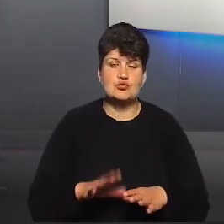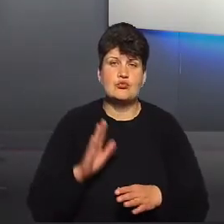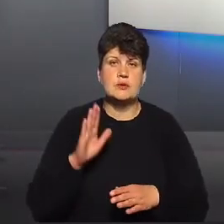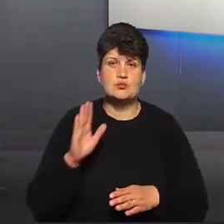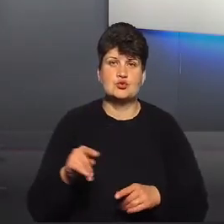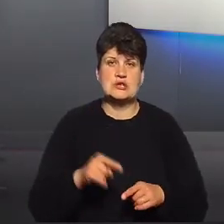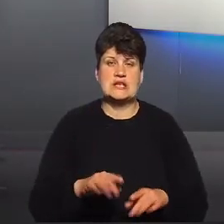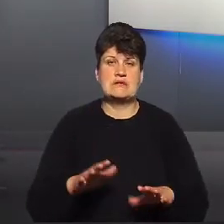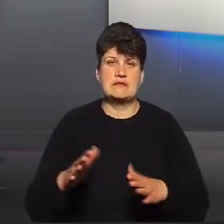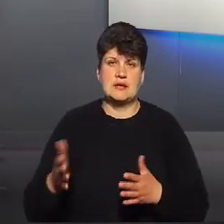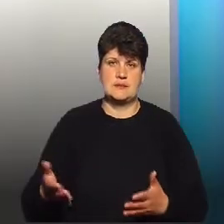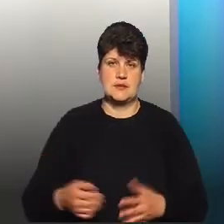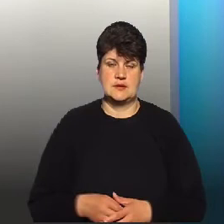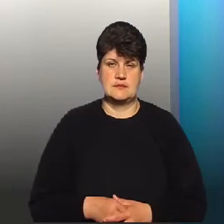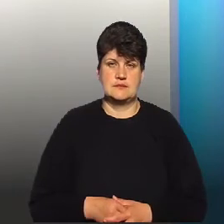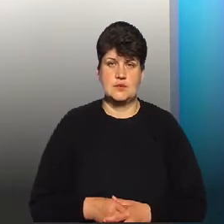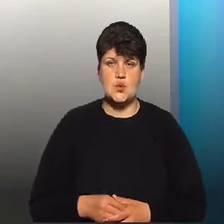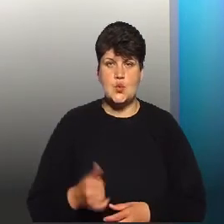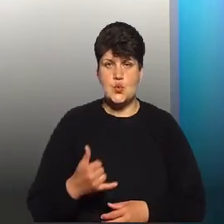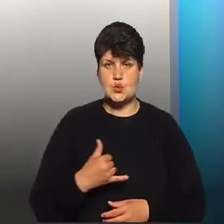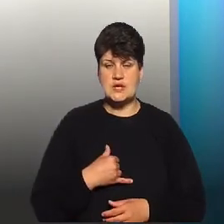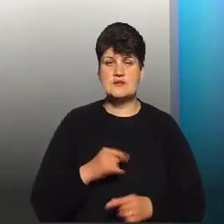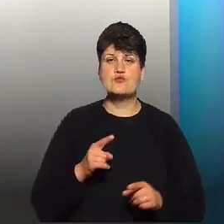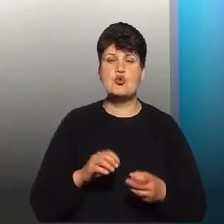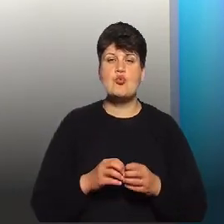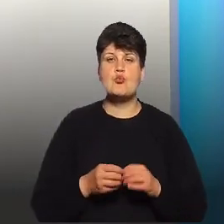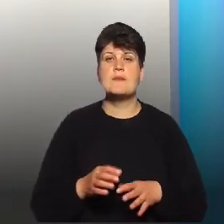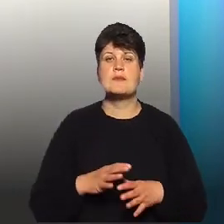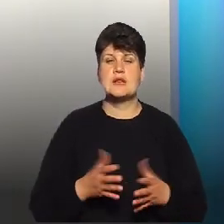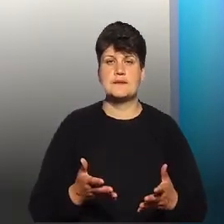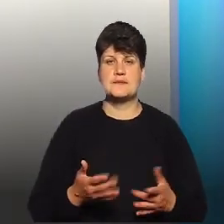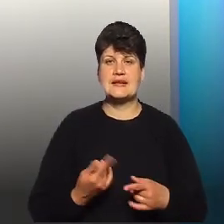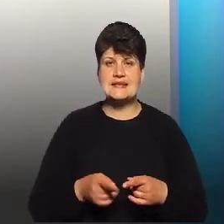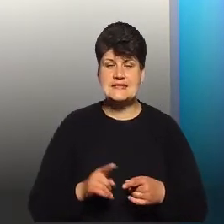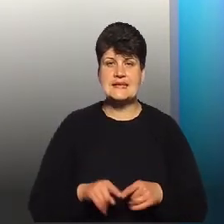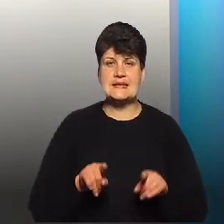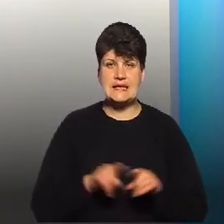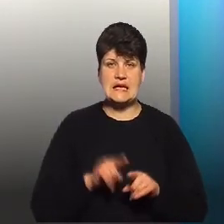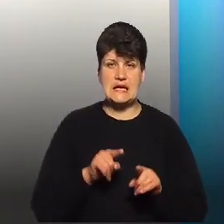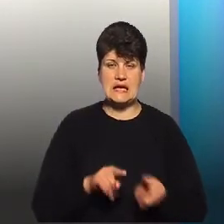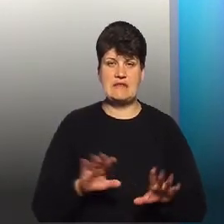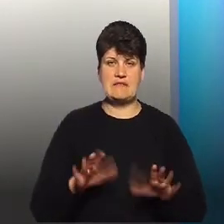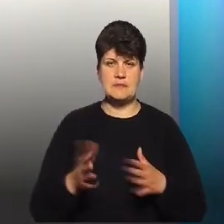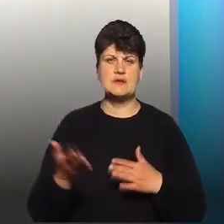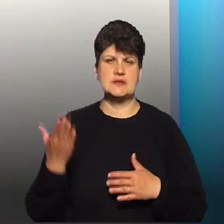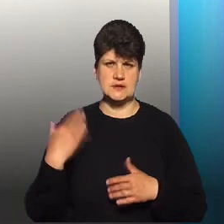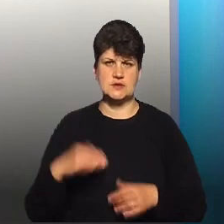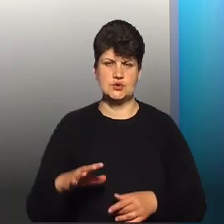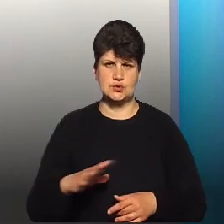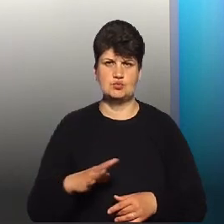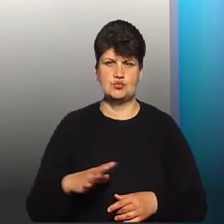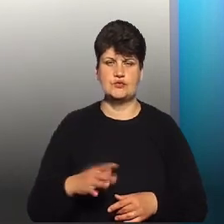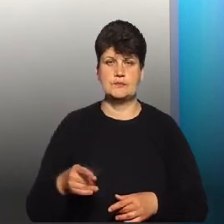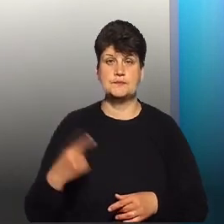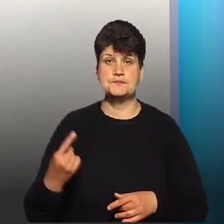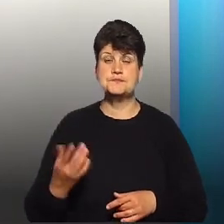це повинні бути заходи? У нас в чому проблема була? Це такий випадок у нас вже до цього був на Тернопільщині.